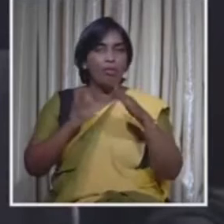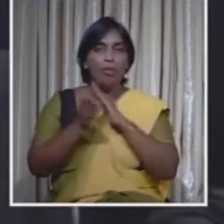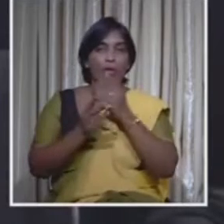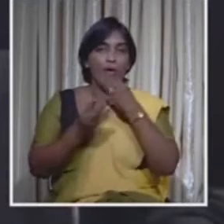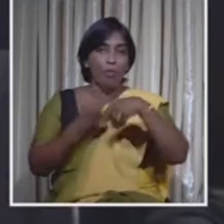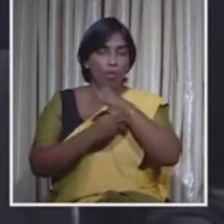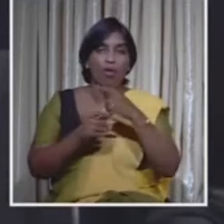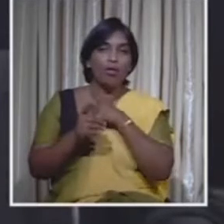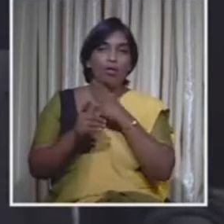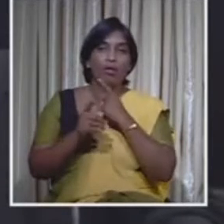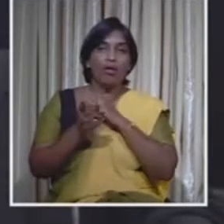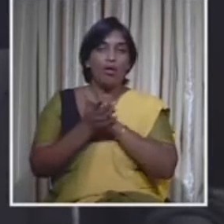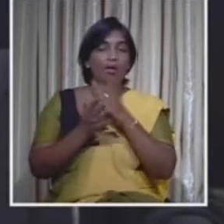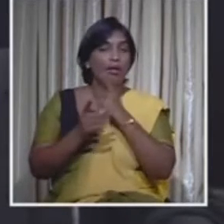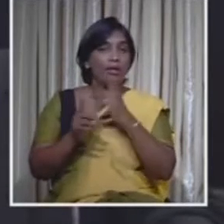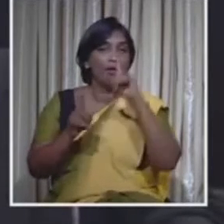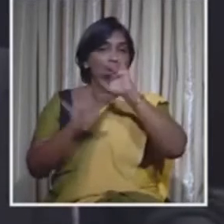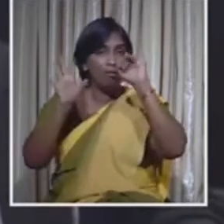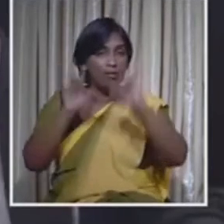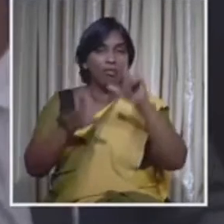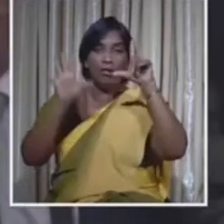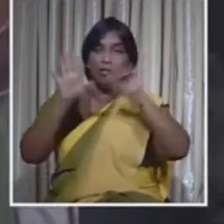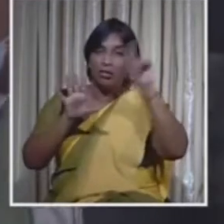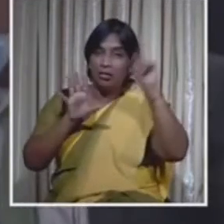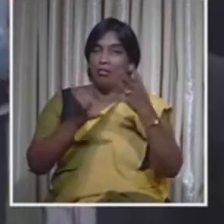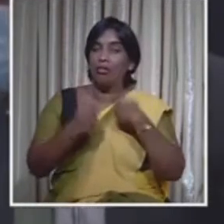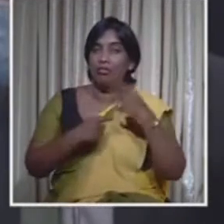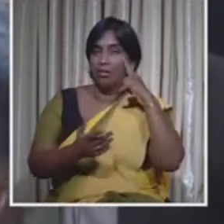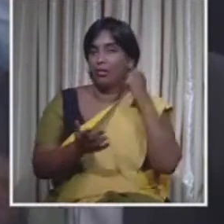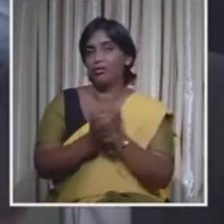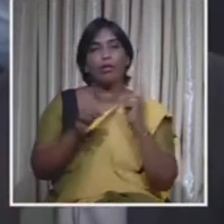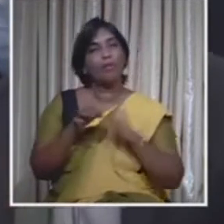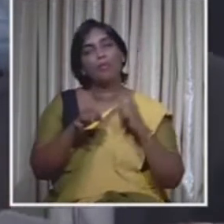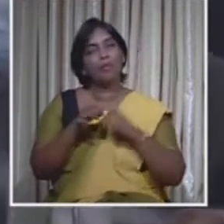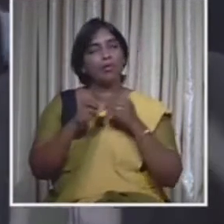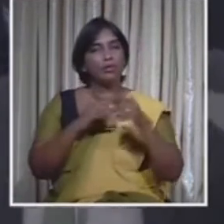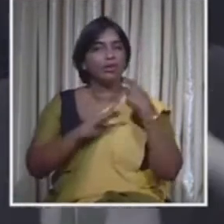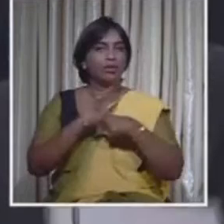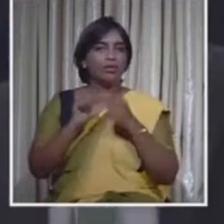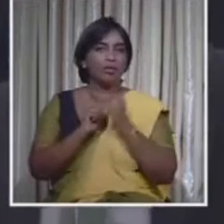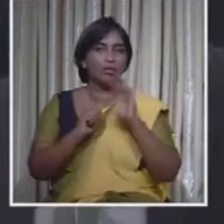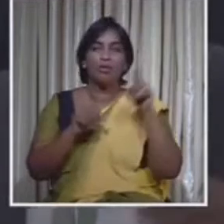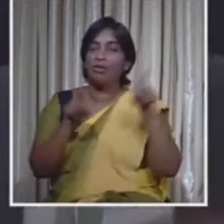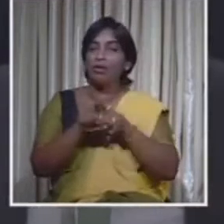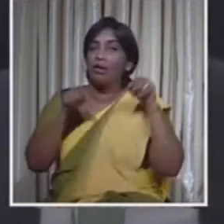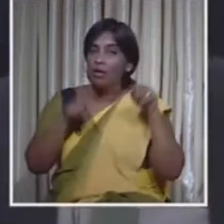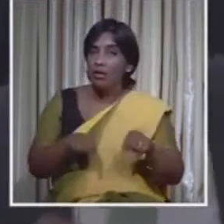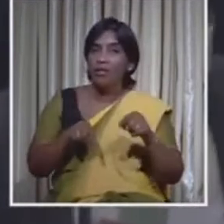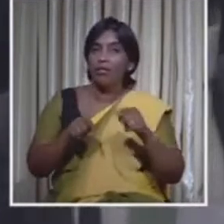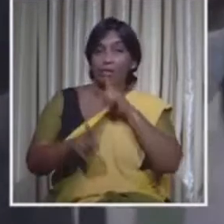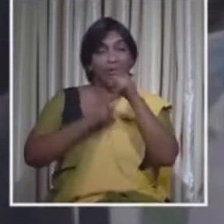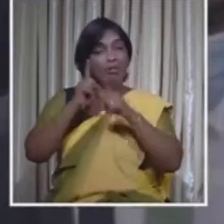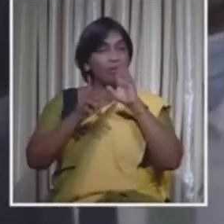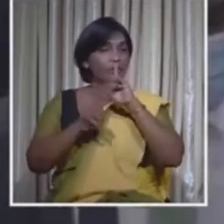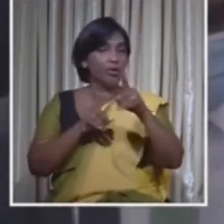රුපියල් 6000ට එහෙම නැත්නම් 10000ට ගන්න සිද්ධ වෙනකොට මේ බරපතල ප්‍රශ්නයක් බවට රටේ හැදෙනවා එතකොට දැන් මේ අර කතා